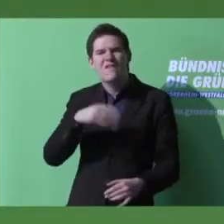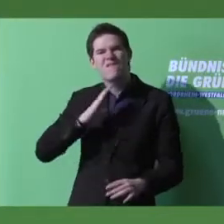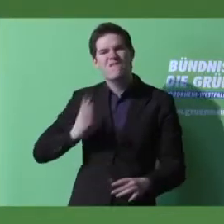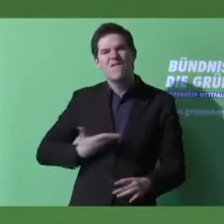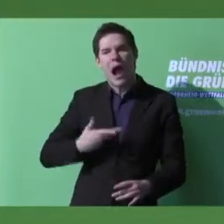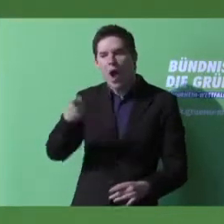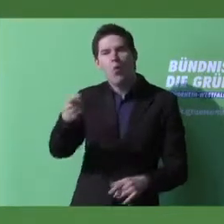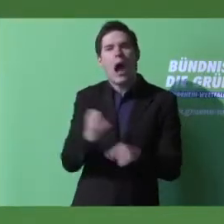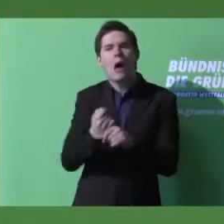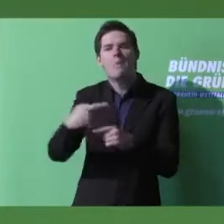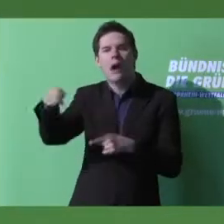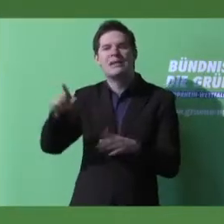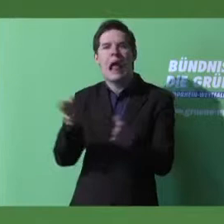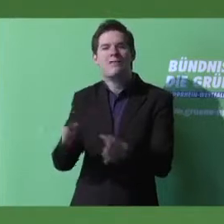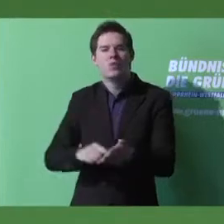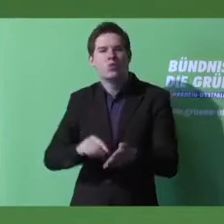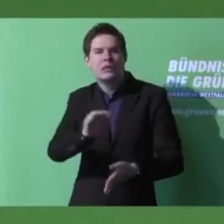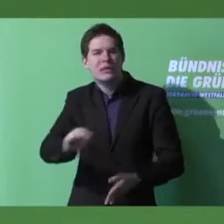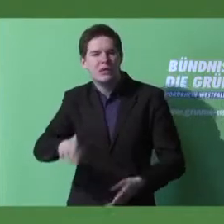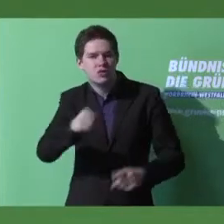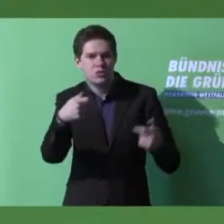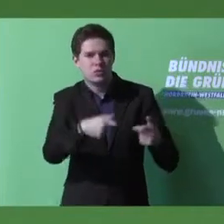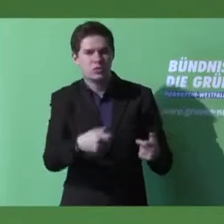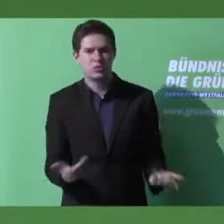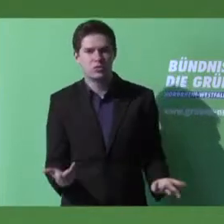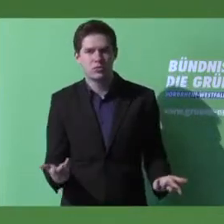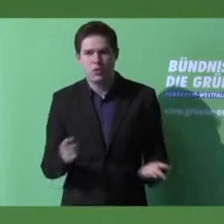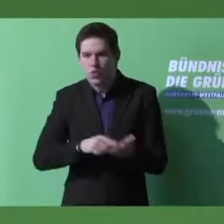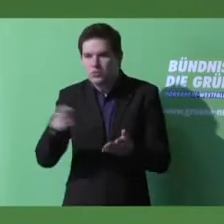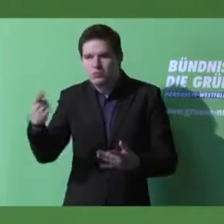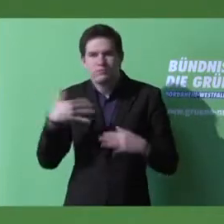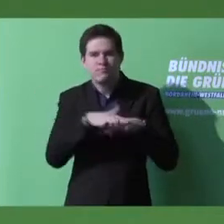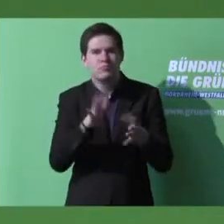mit dieser Maßnahme, weil wir es integrationsfeindlich finden.